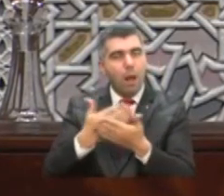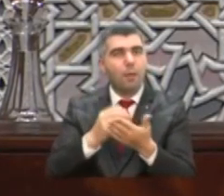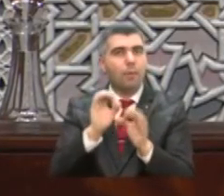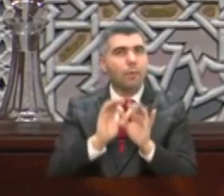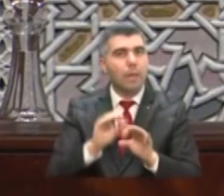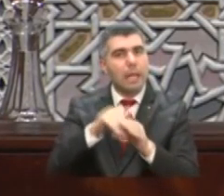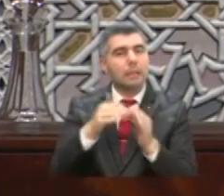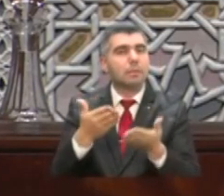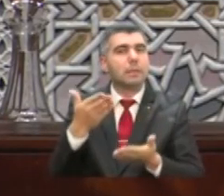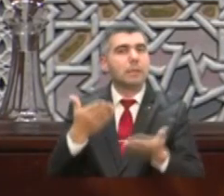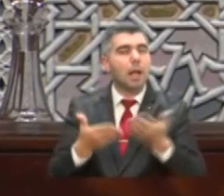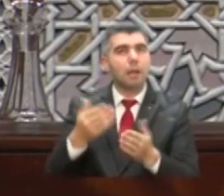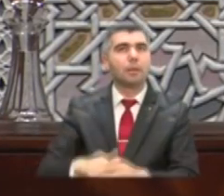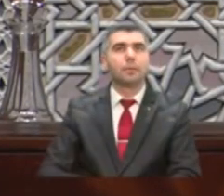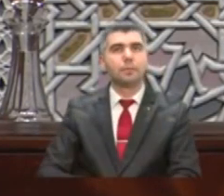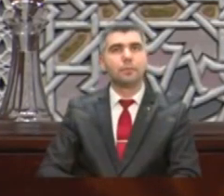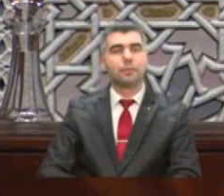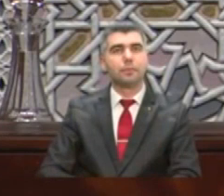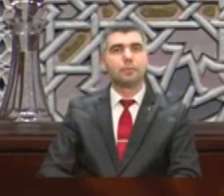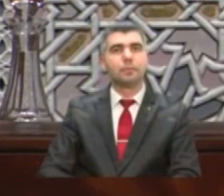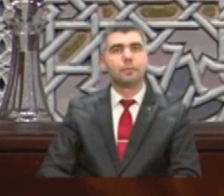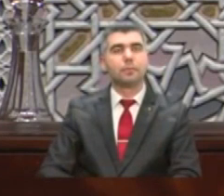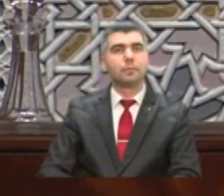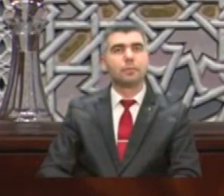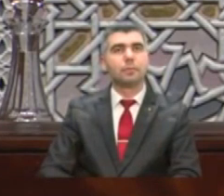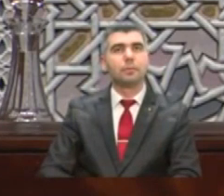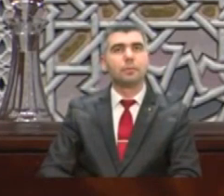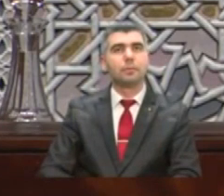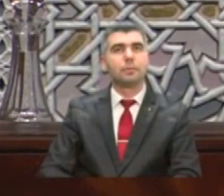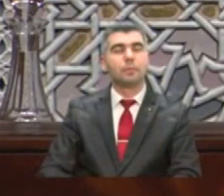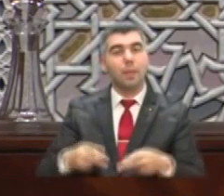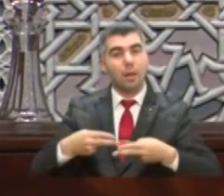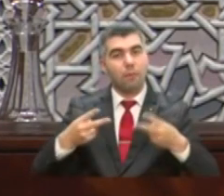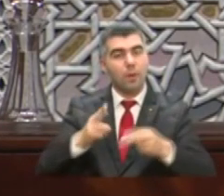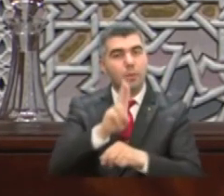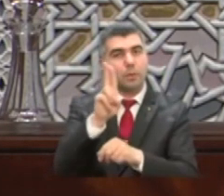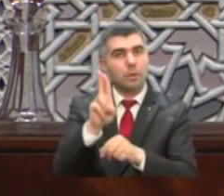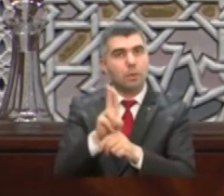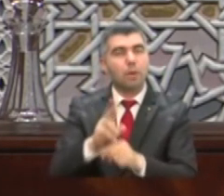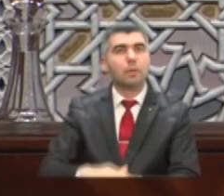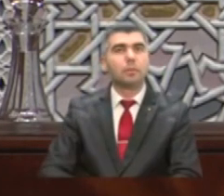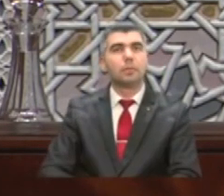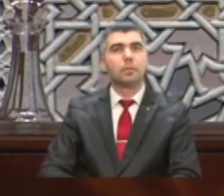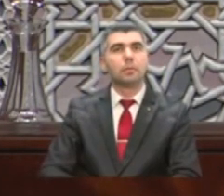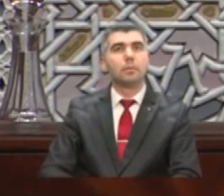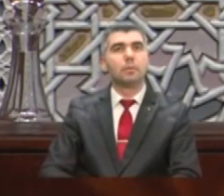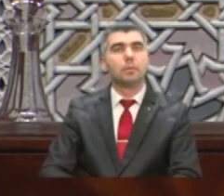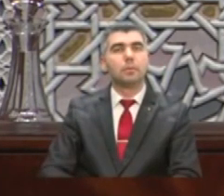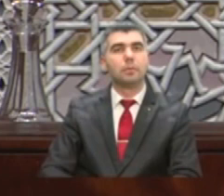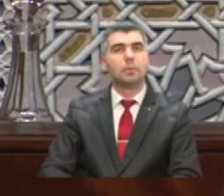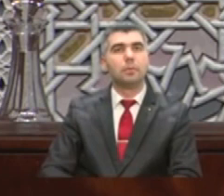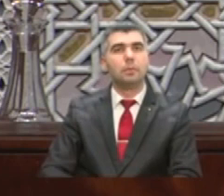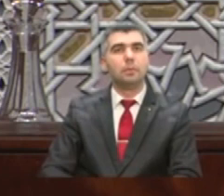الفريق الاستقلالي للوحدة والتعادلية. لطرح السؤال كلمة للسيد النائب